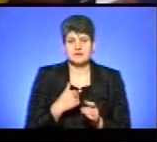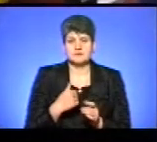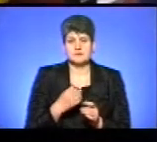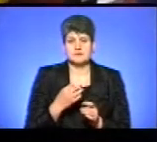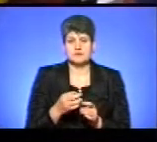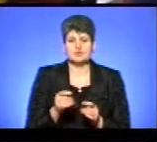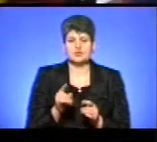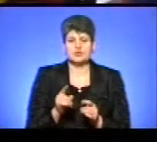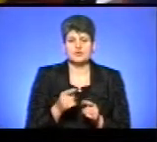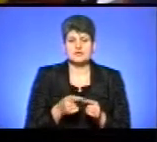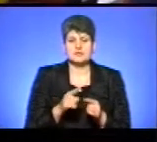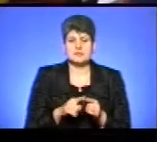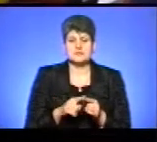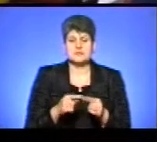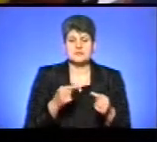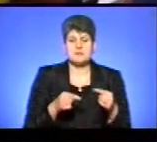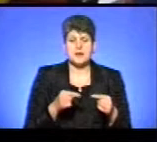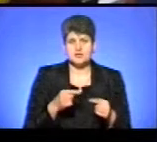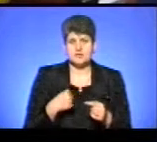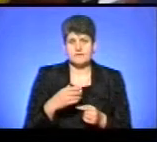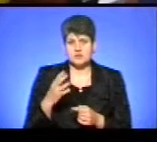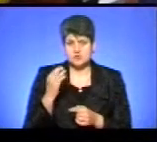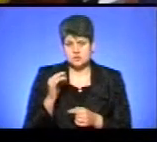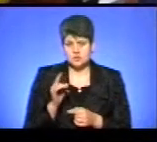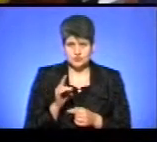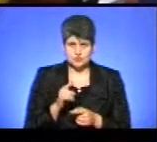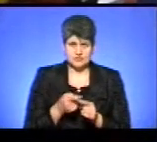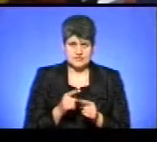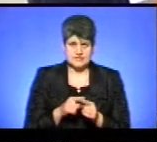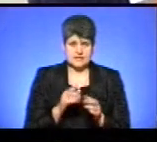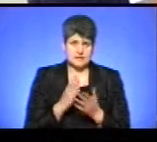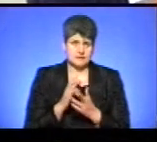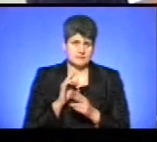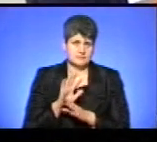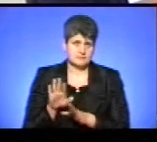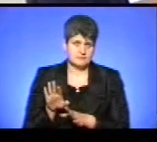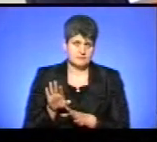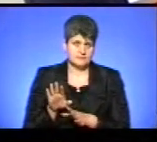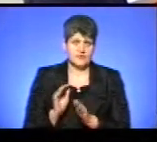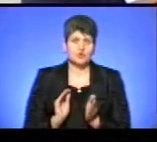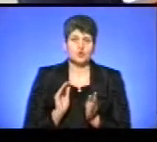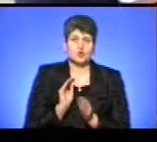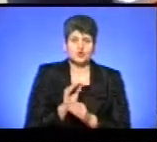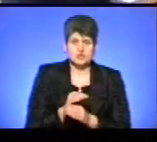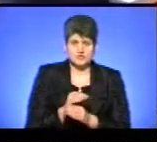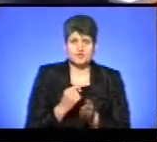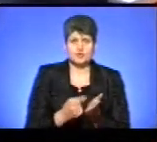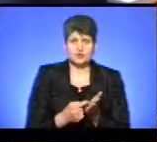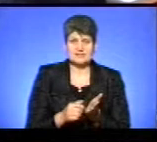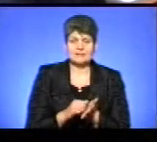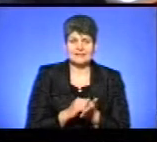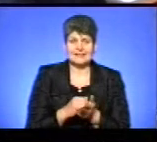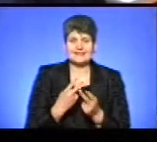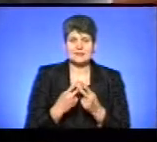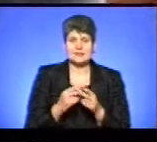думку з приводу поданих заперечень. Вважаю, що вони є необґрунтованими. Долучивши речові докази до матеріалів